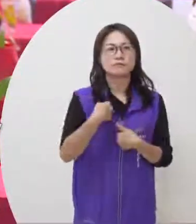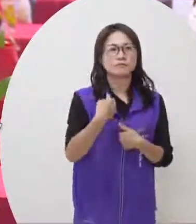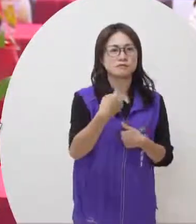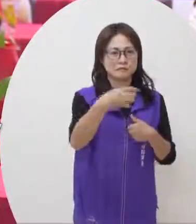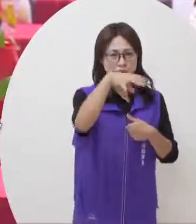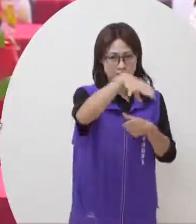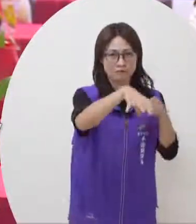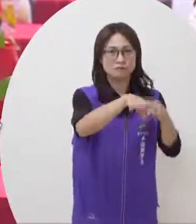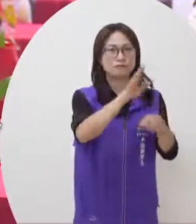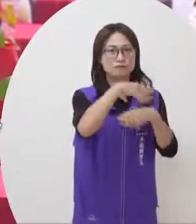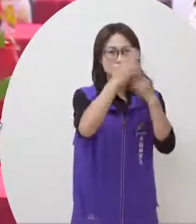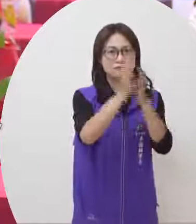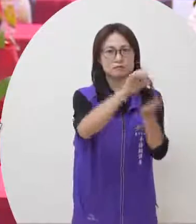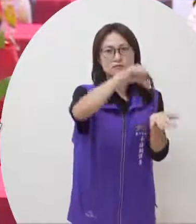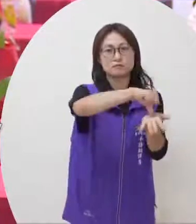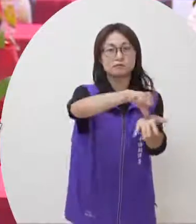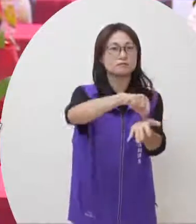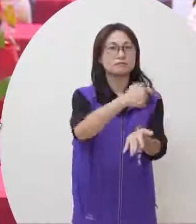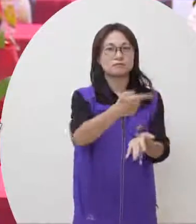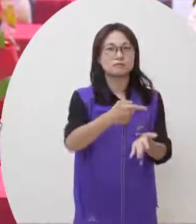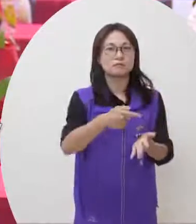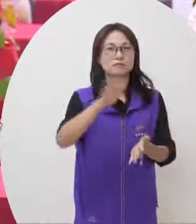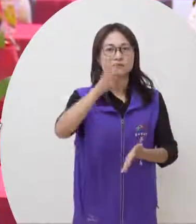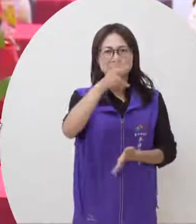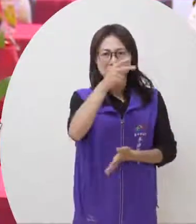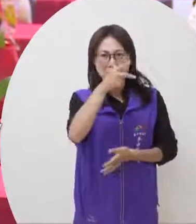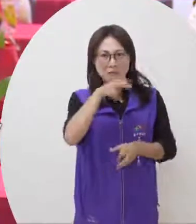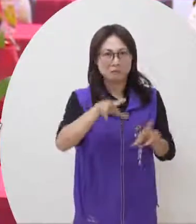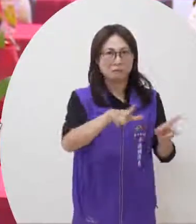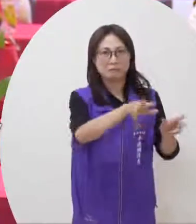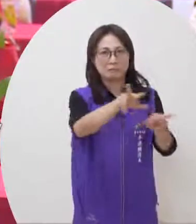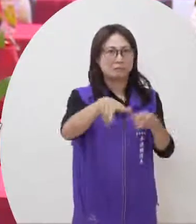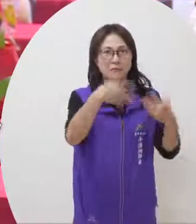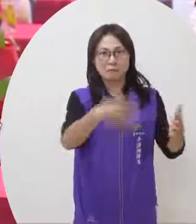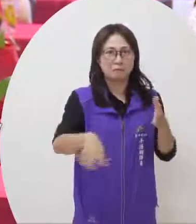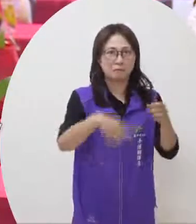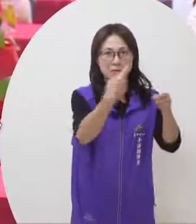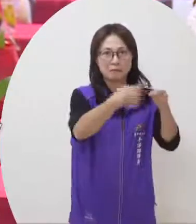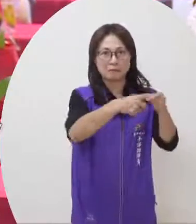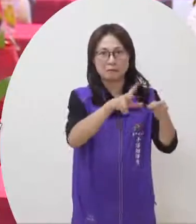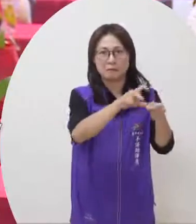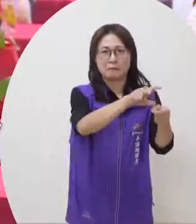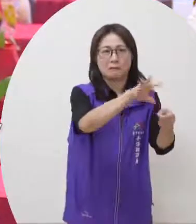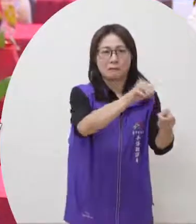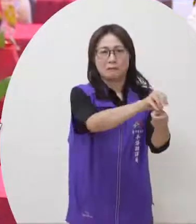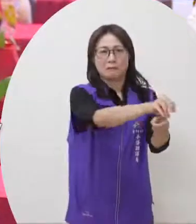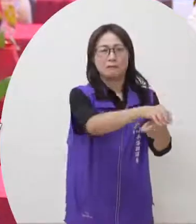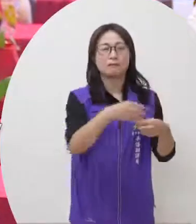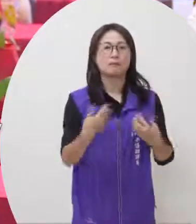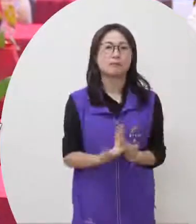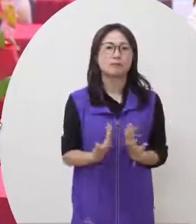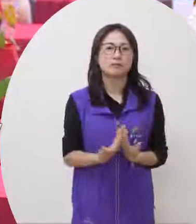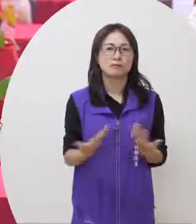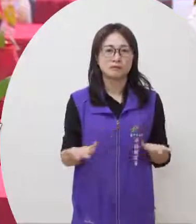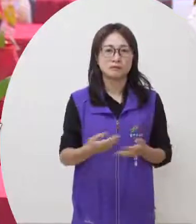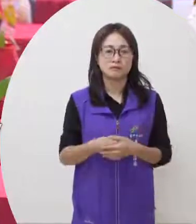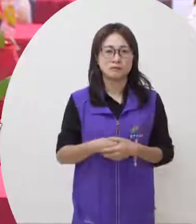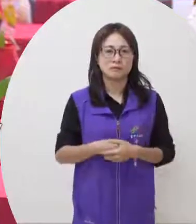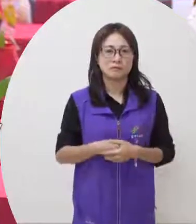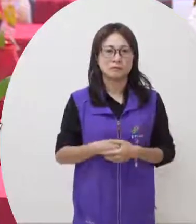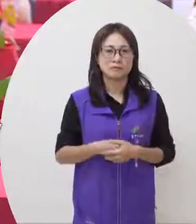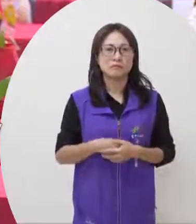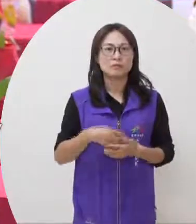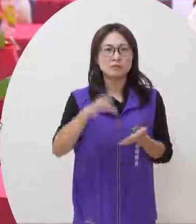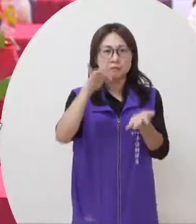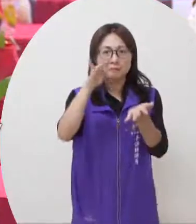啊，迄老鼠吼足济啦，啊，都拢去食稻啊，啊，阮个大家里面拢是讲，啊，大概拢有播那个老鼠药